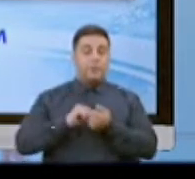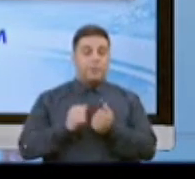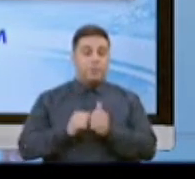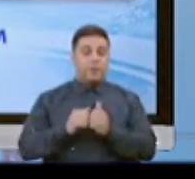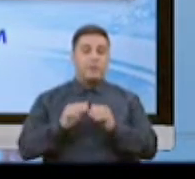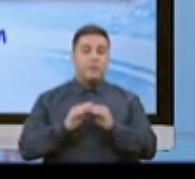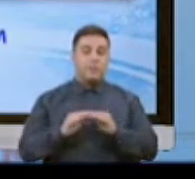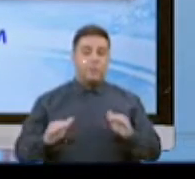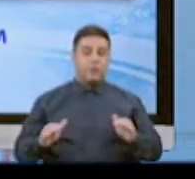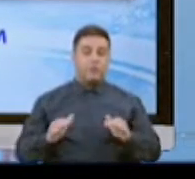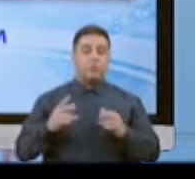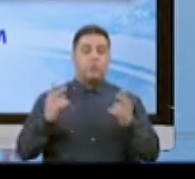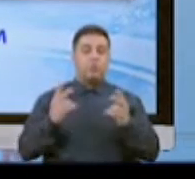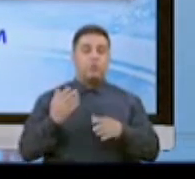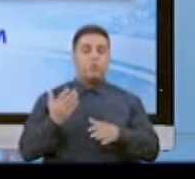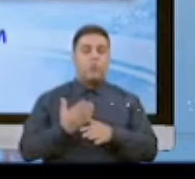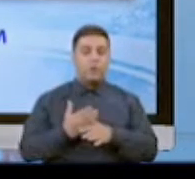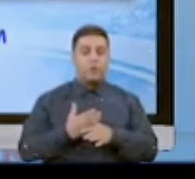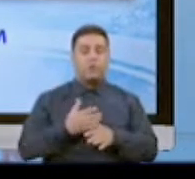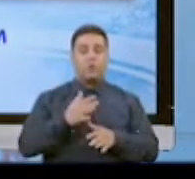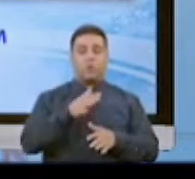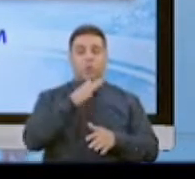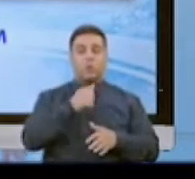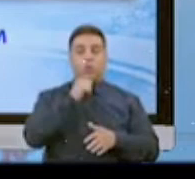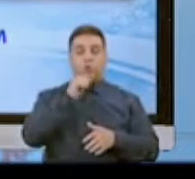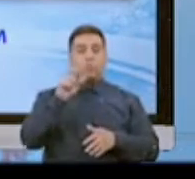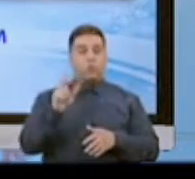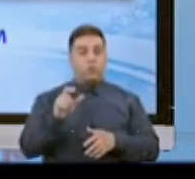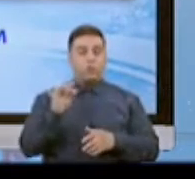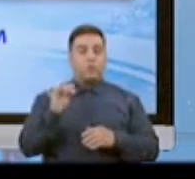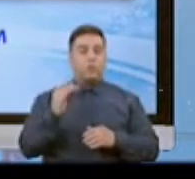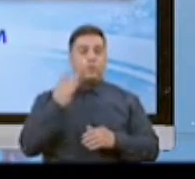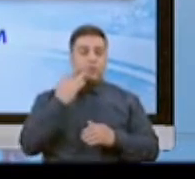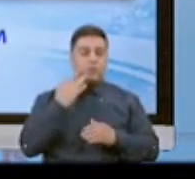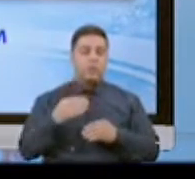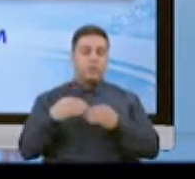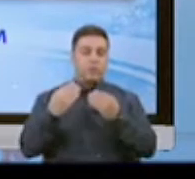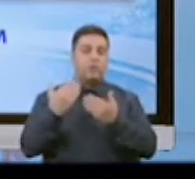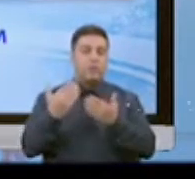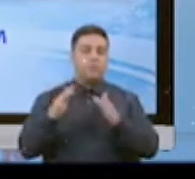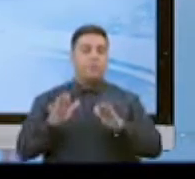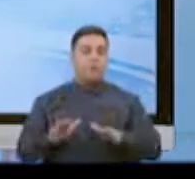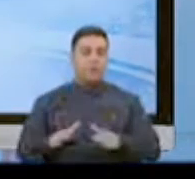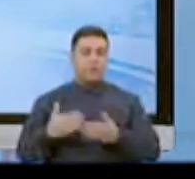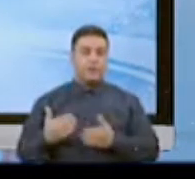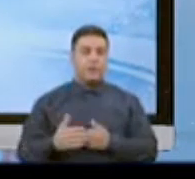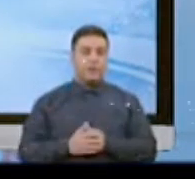Запоминайте, ребята, нужно помогать пожилым людям и всегда уступать им место.